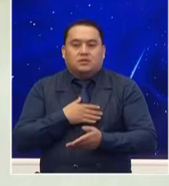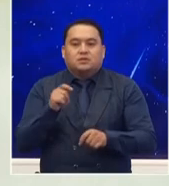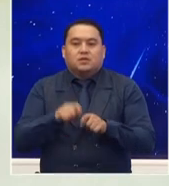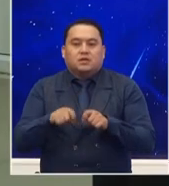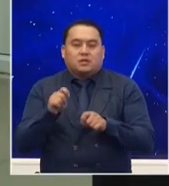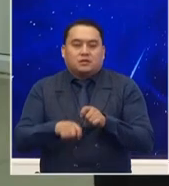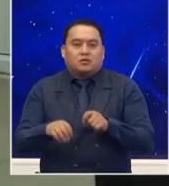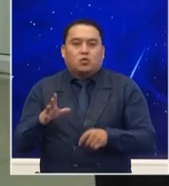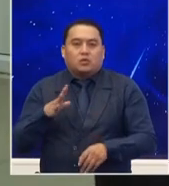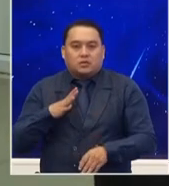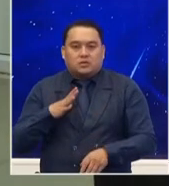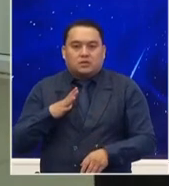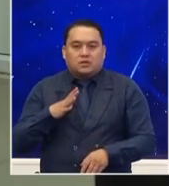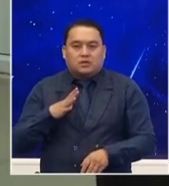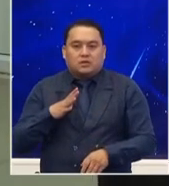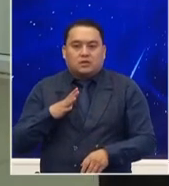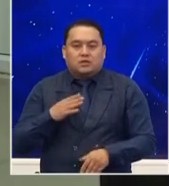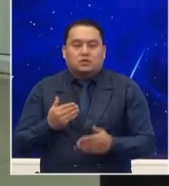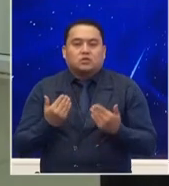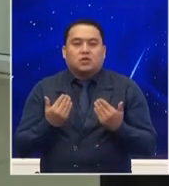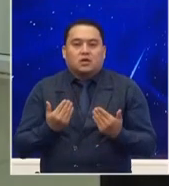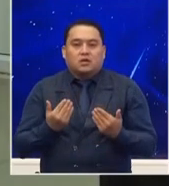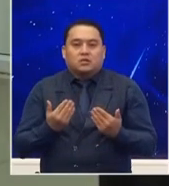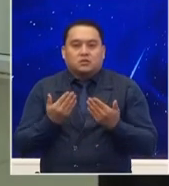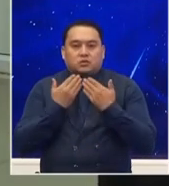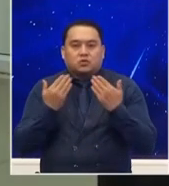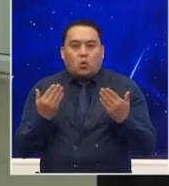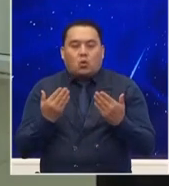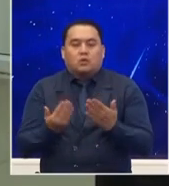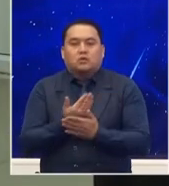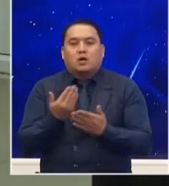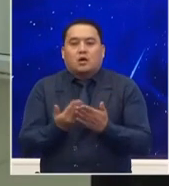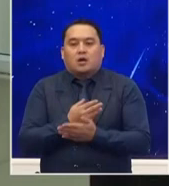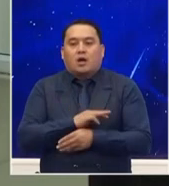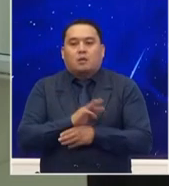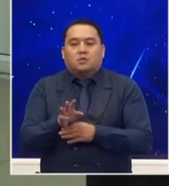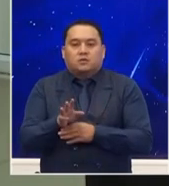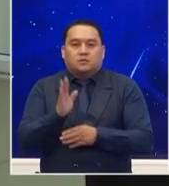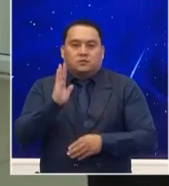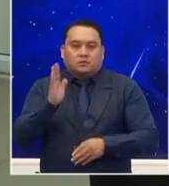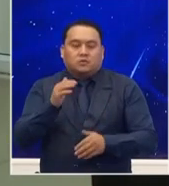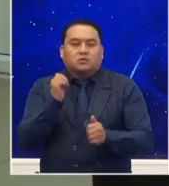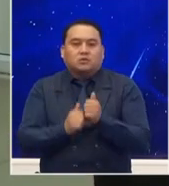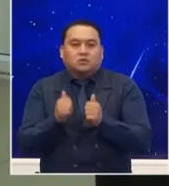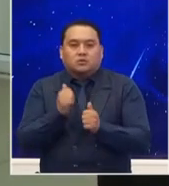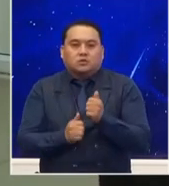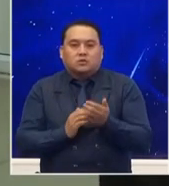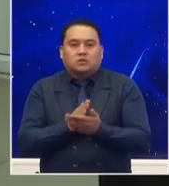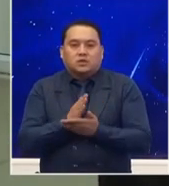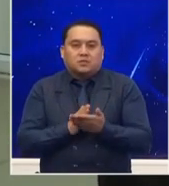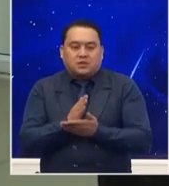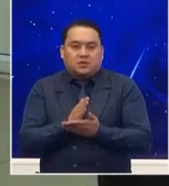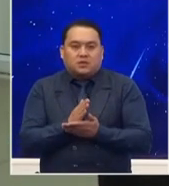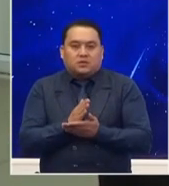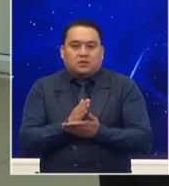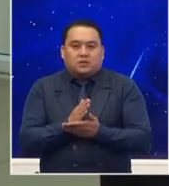тесттерін өткізді. Жаңағы соңғы жаңалықтармен қамтамасыз етіп отырамыз. Күнделікті